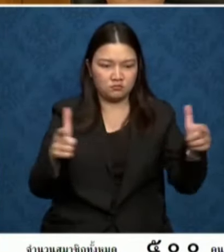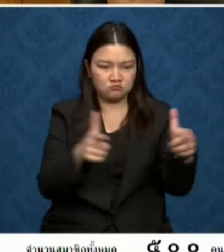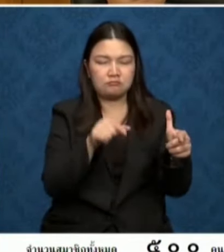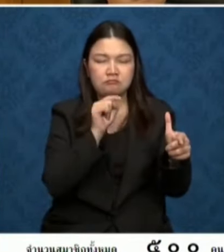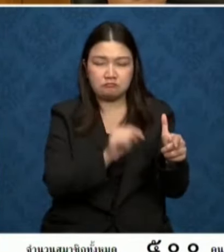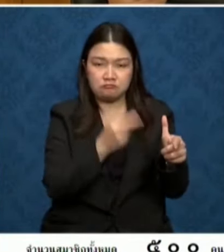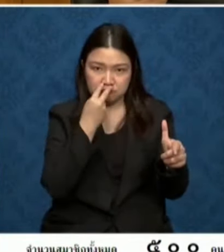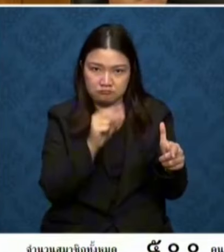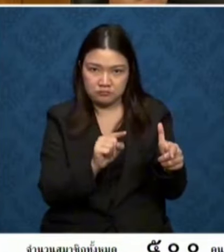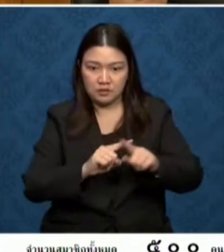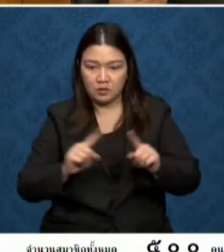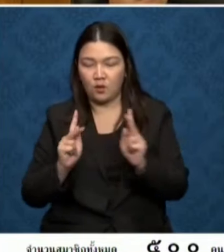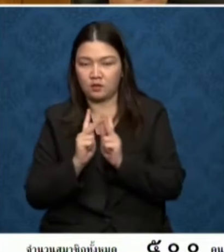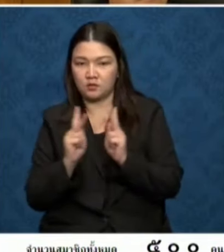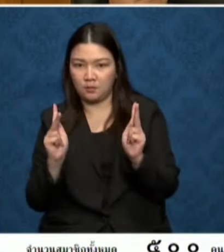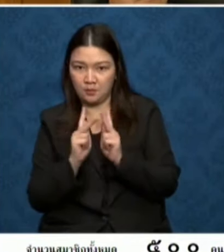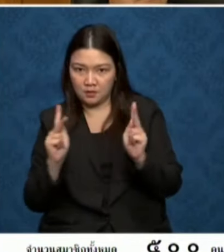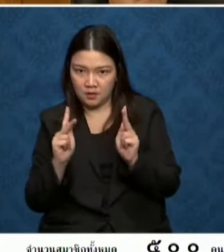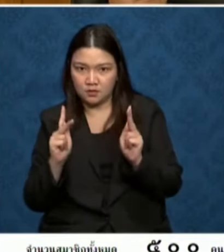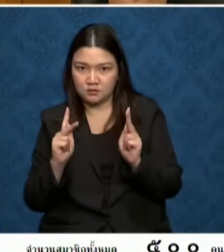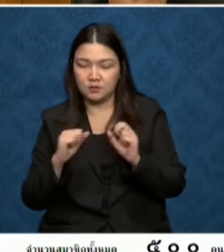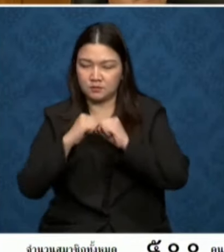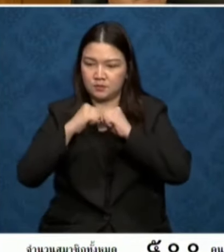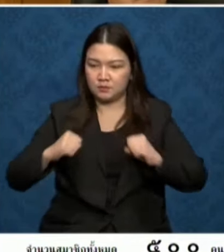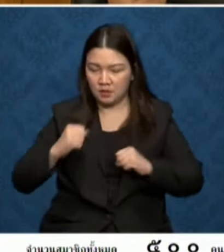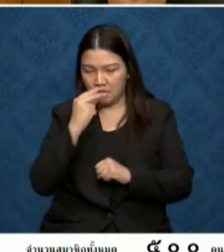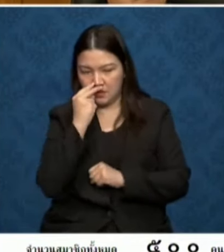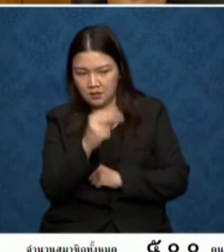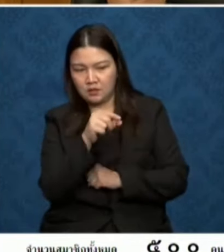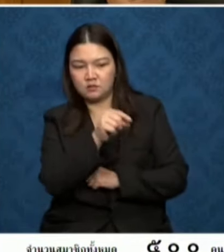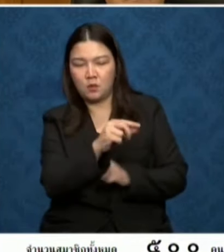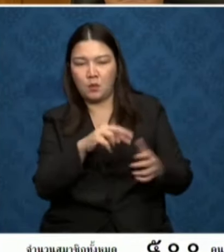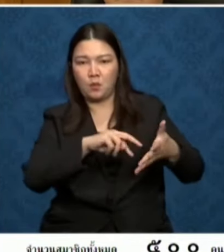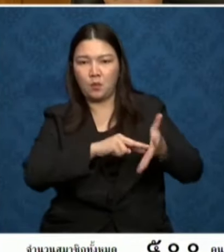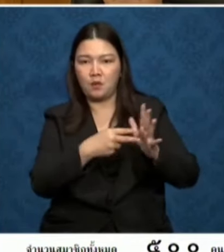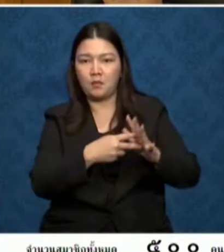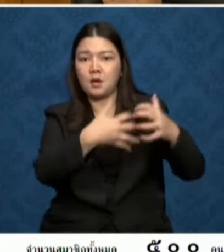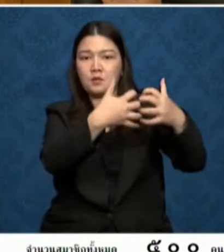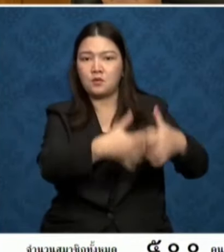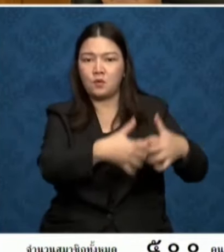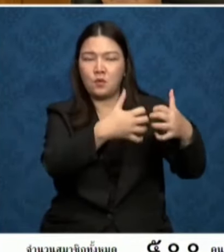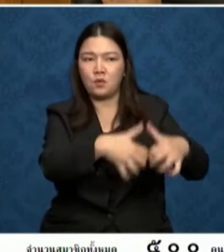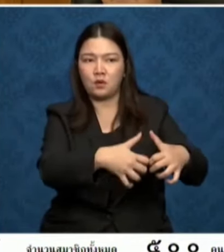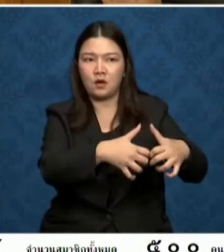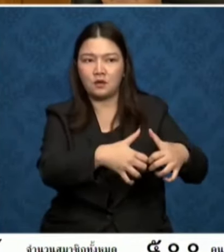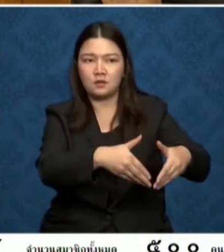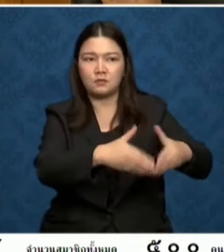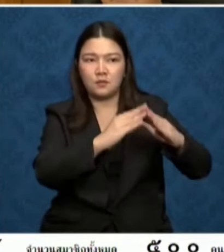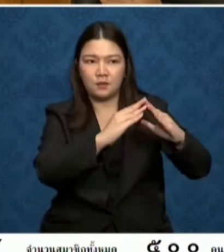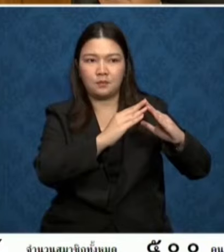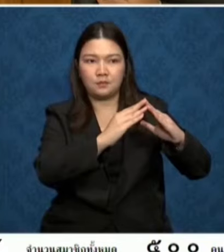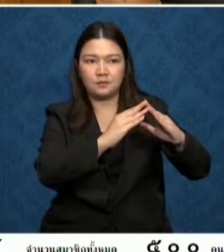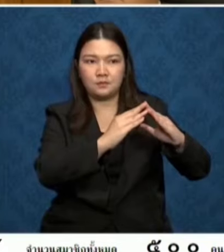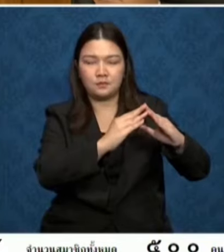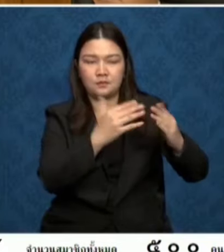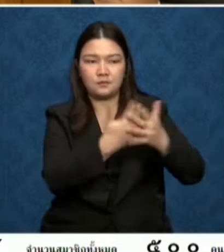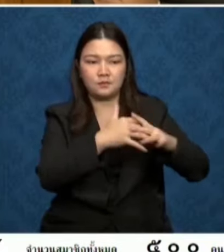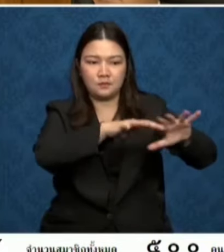ของกรรมธิการกับหน่วยงานเนี่ยเราไม่ได้มองว่ามันเป็นโรงงานที่ไปสร้างขึ้นเพื่อจะหาผลก